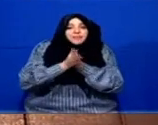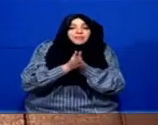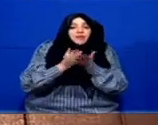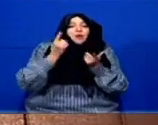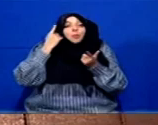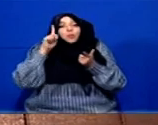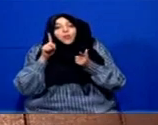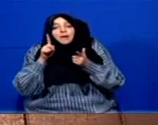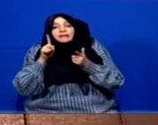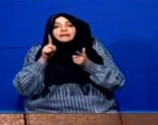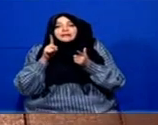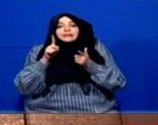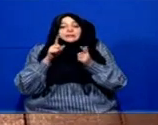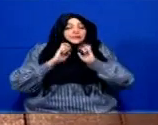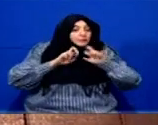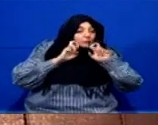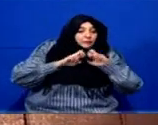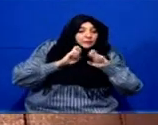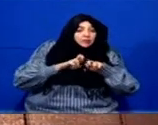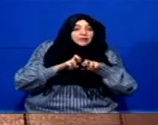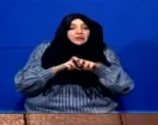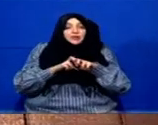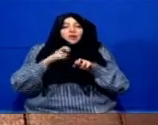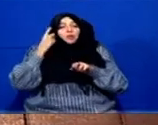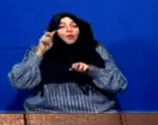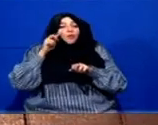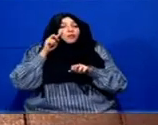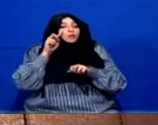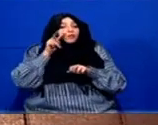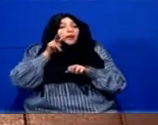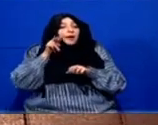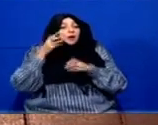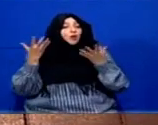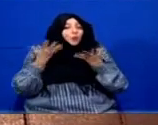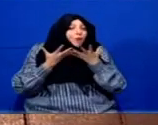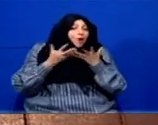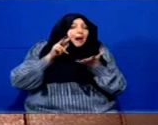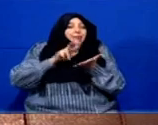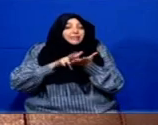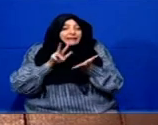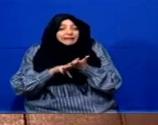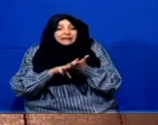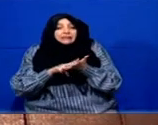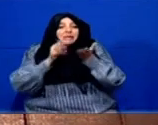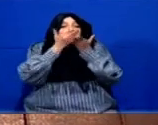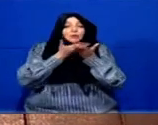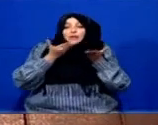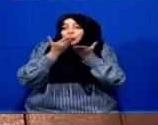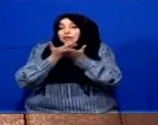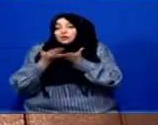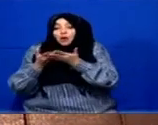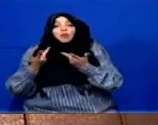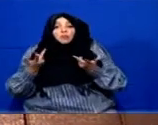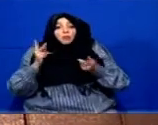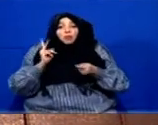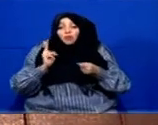في اجتهاداته في النظر في النوازل التي يفرزها